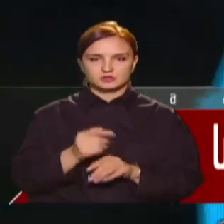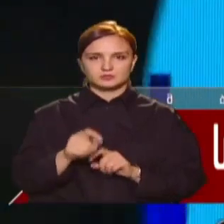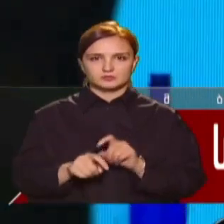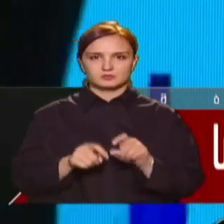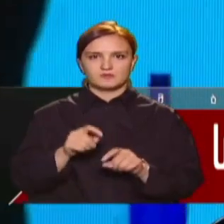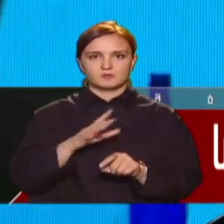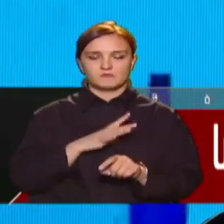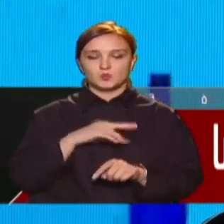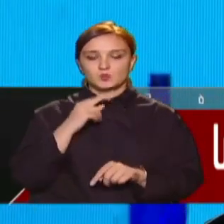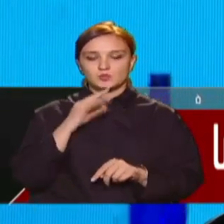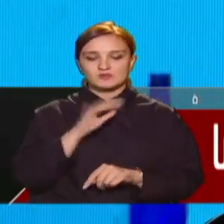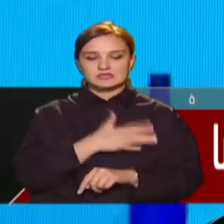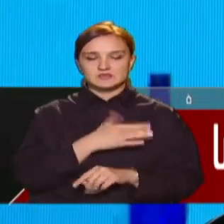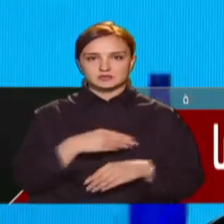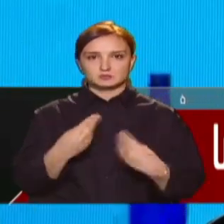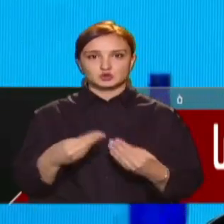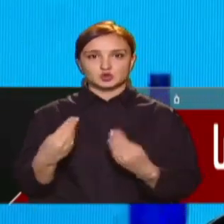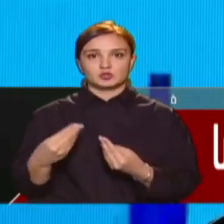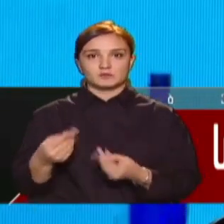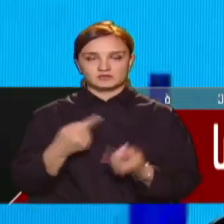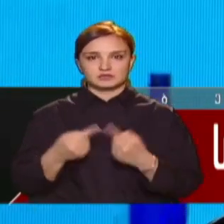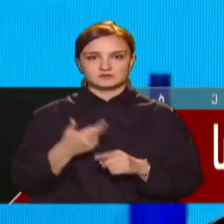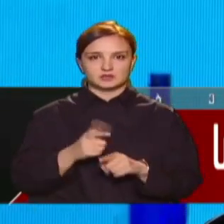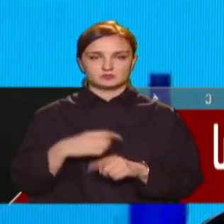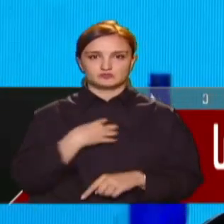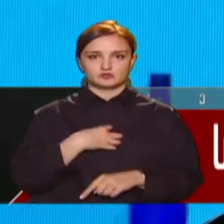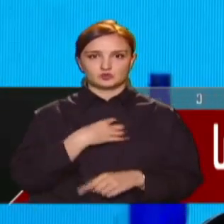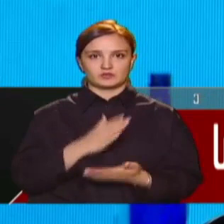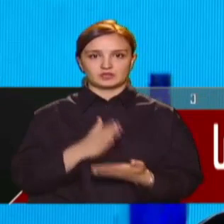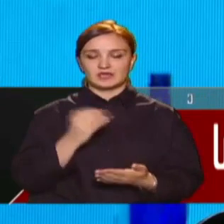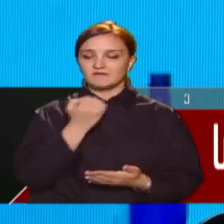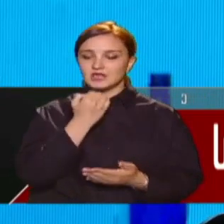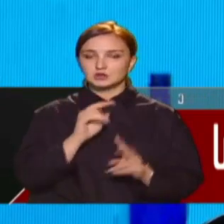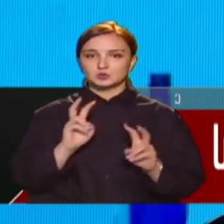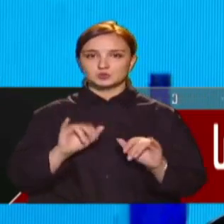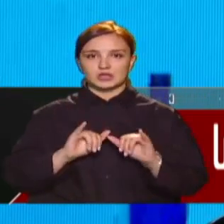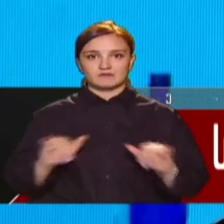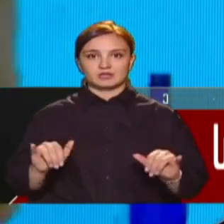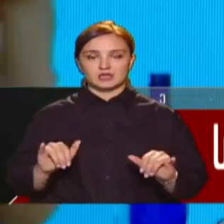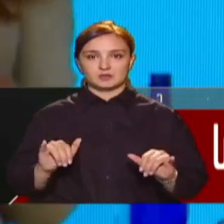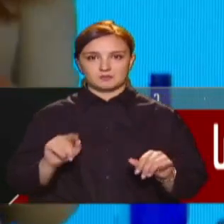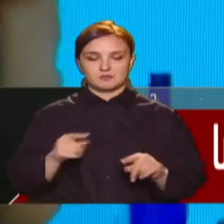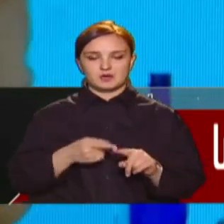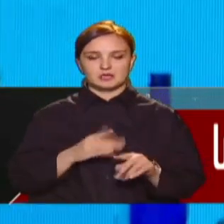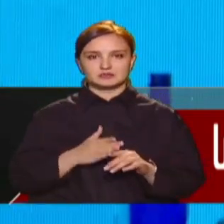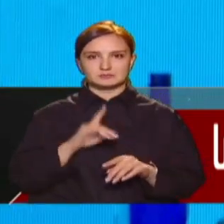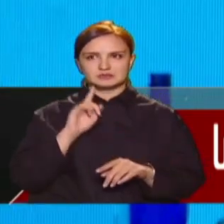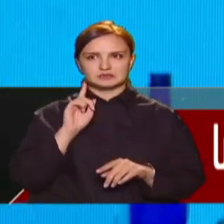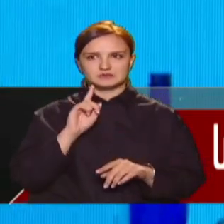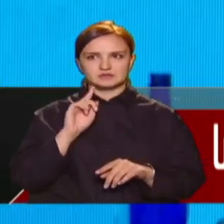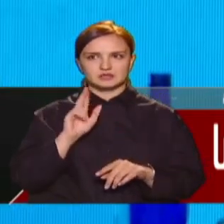ყურადღებას ამახვილებდა სერვისის მიწოდებაზე, რაც კვლავ ძალიან მნიშვნელოვანია. ინფრასტრუქტურის განვითარებაზე, რომელიც არის მწვანე